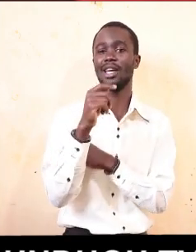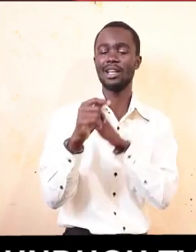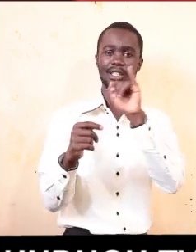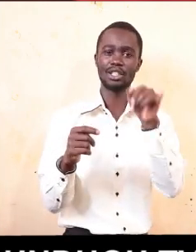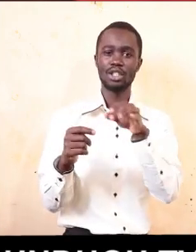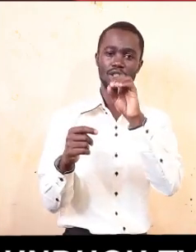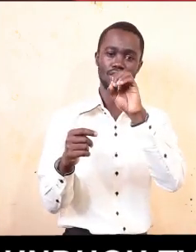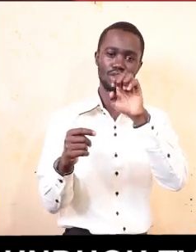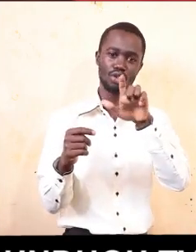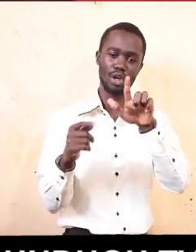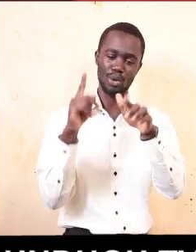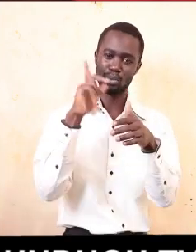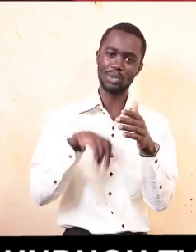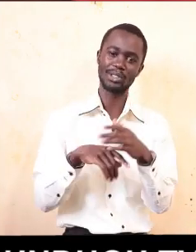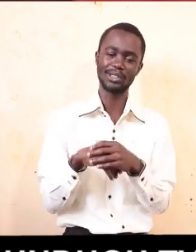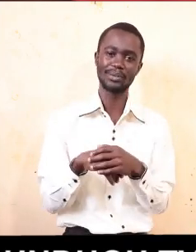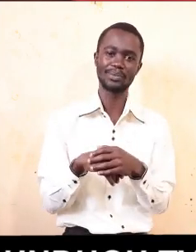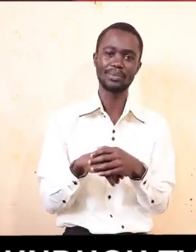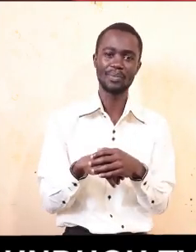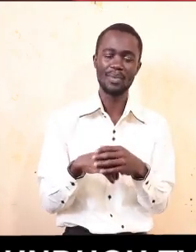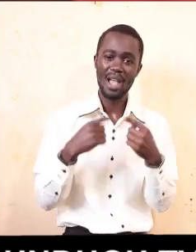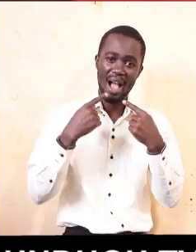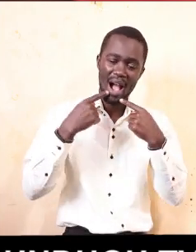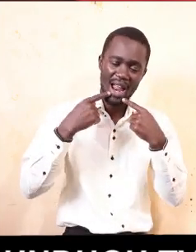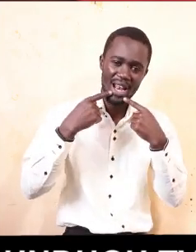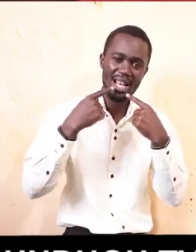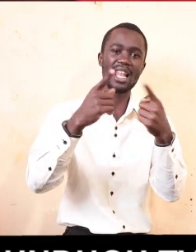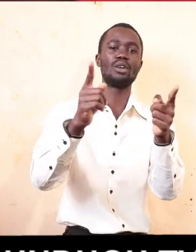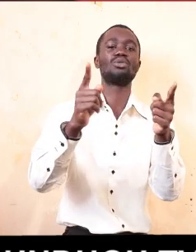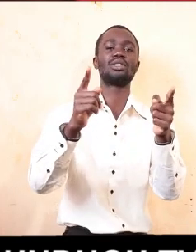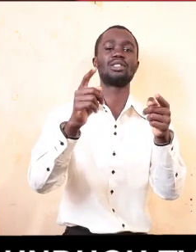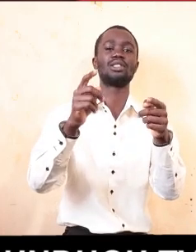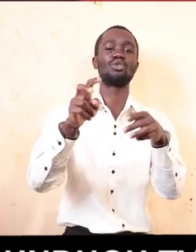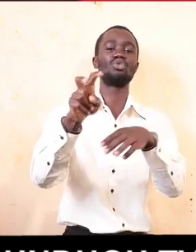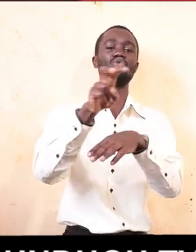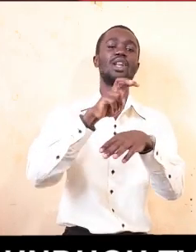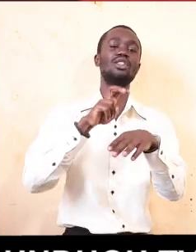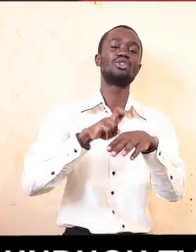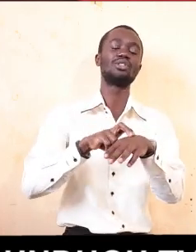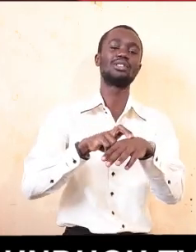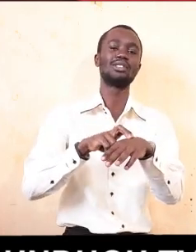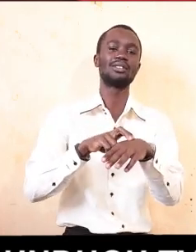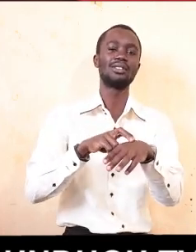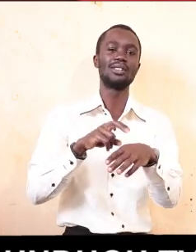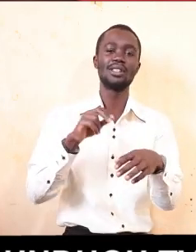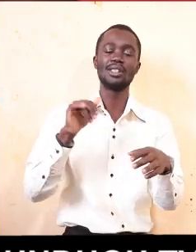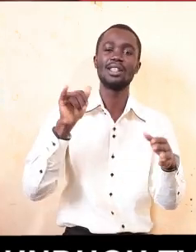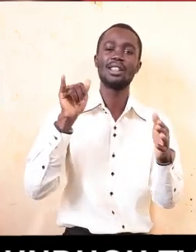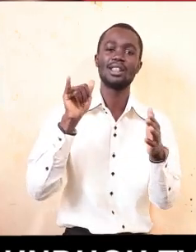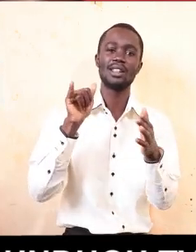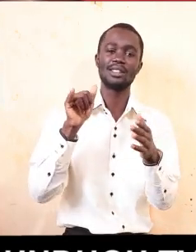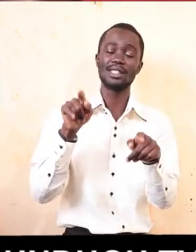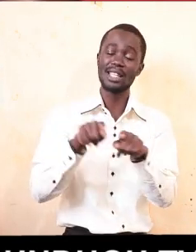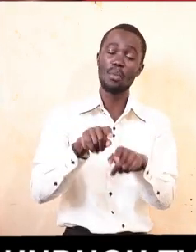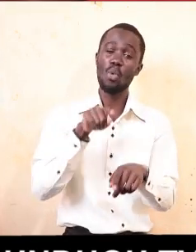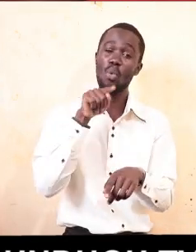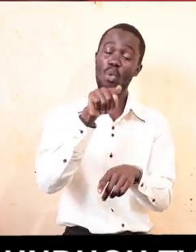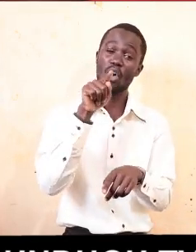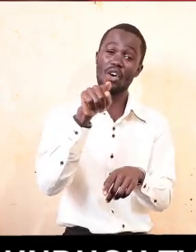akamwambia Yoeli ya kwamba awatangazie hawa mataifa, ya kwamba awaonye mataifa